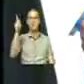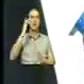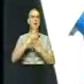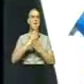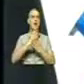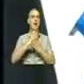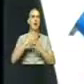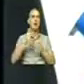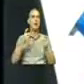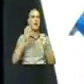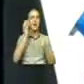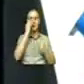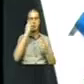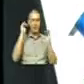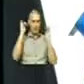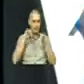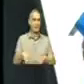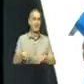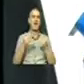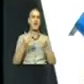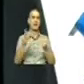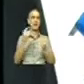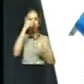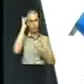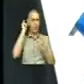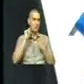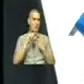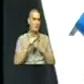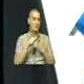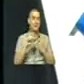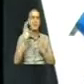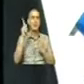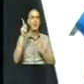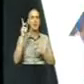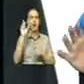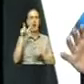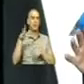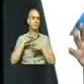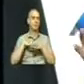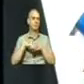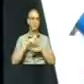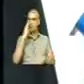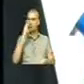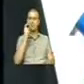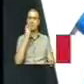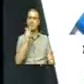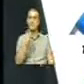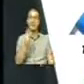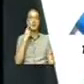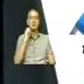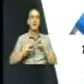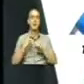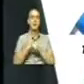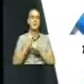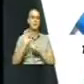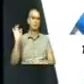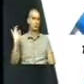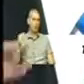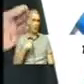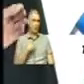ברק, קבר את קדימה עם מופז. נתניהו זה בן אדם שאל תסתכל על המילים שלו, תסתכל על המעשים שלו. אני